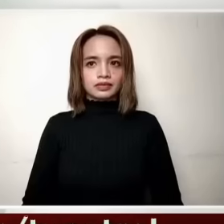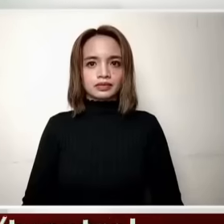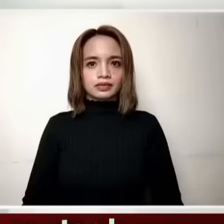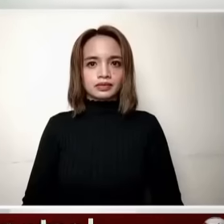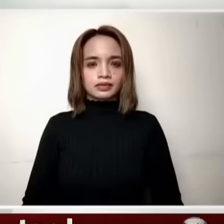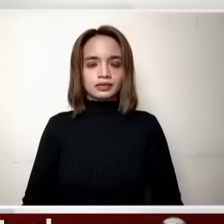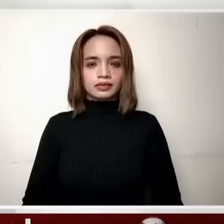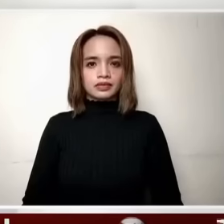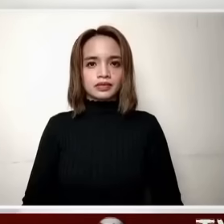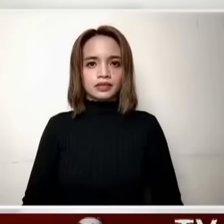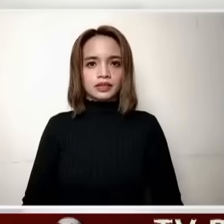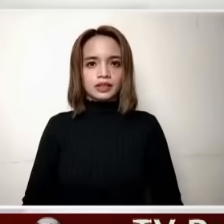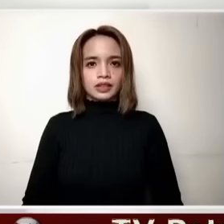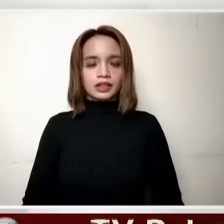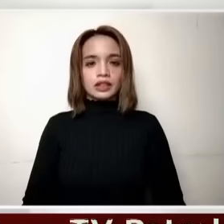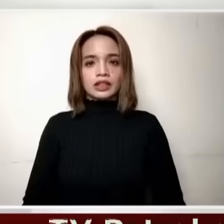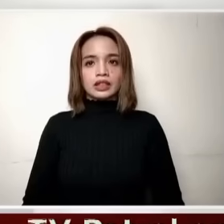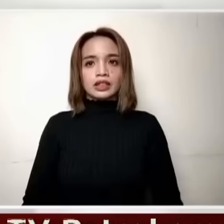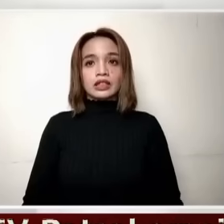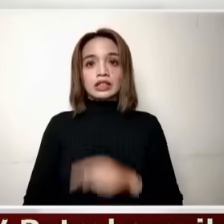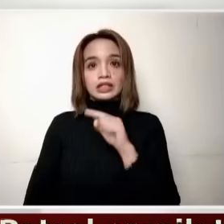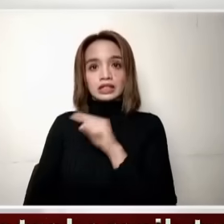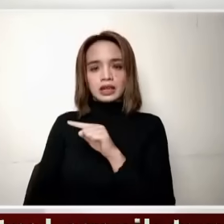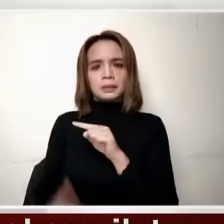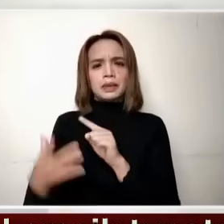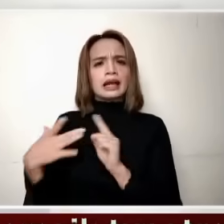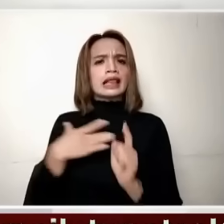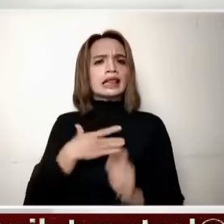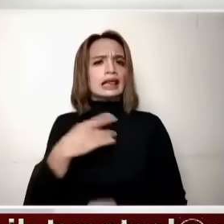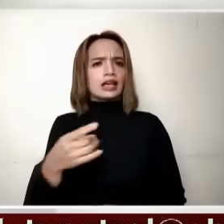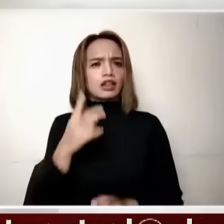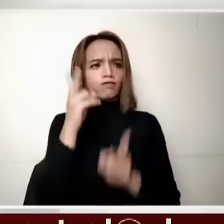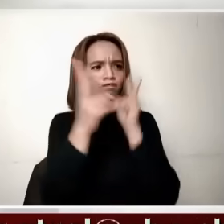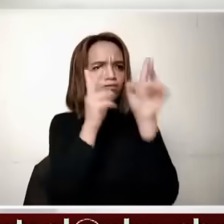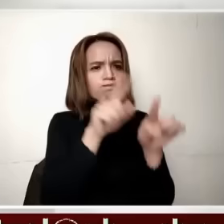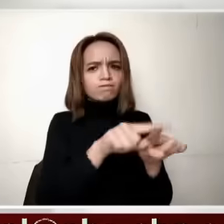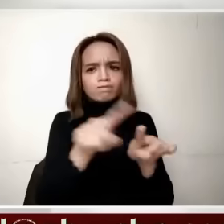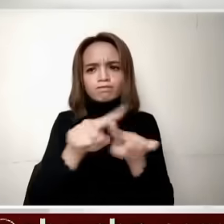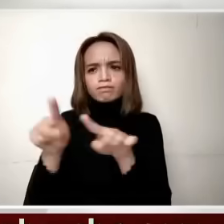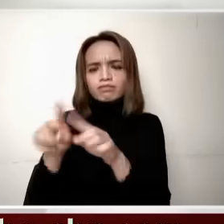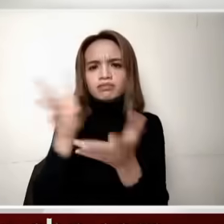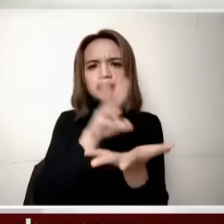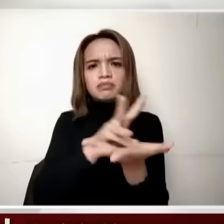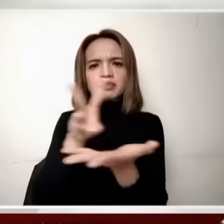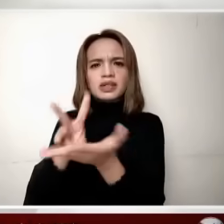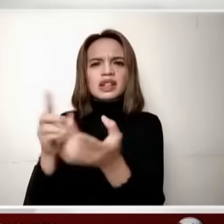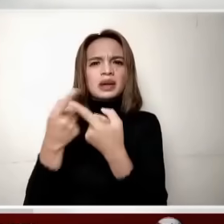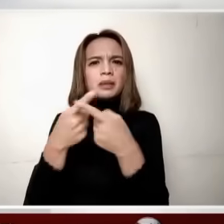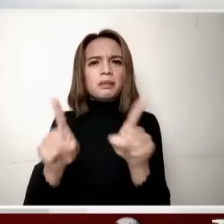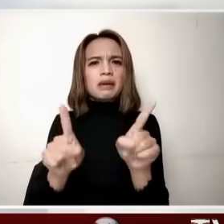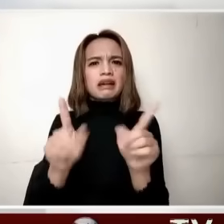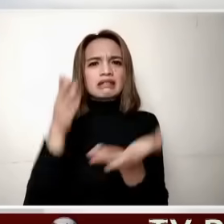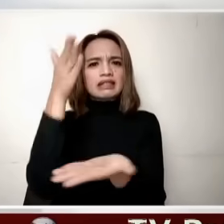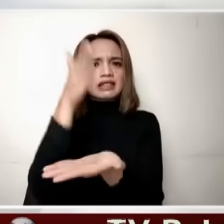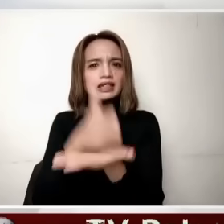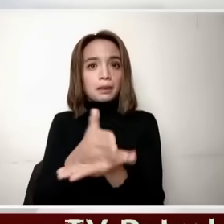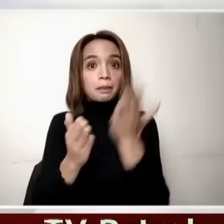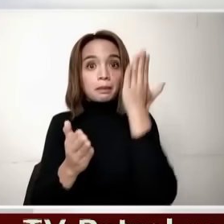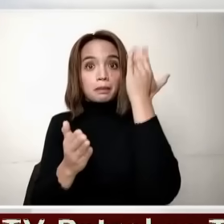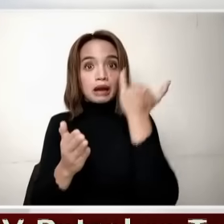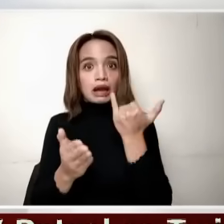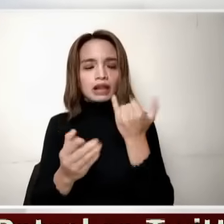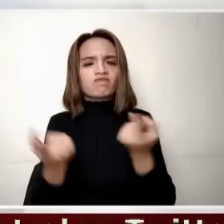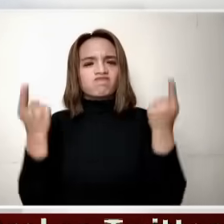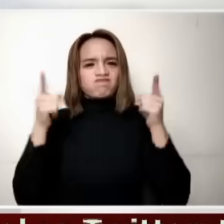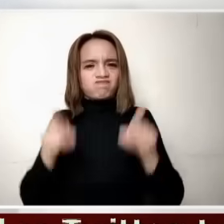Mahilig bumisita sa iba't ibang lugar si Jodel Malaluan. Pero nahinto ito dahil sa COVID-19 at samut-saring